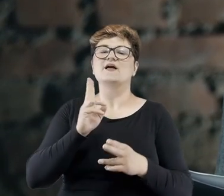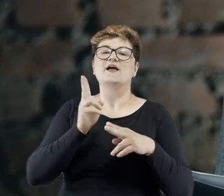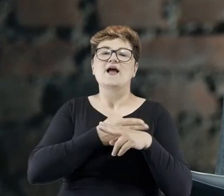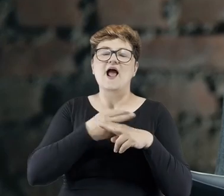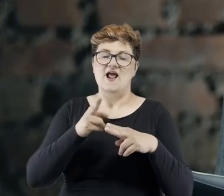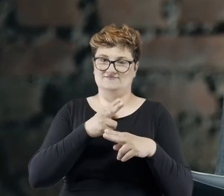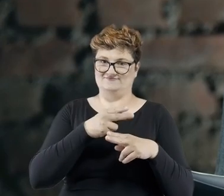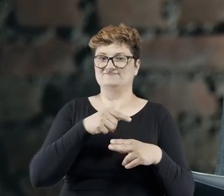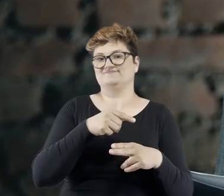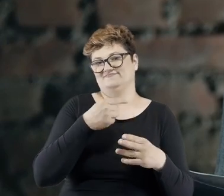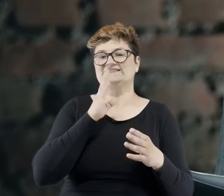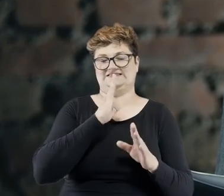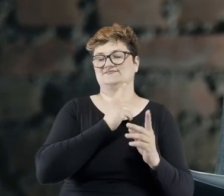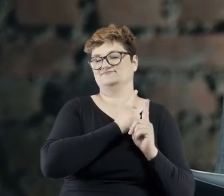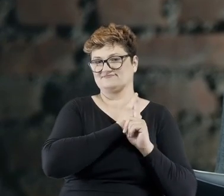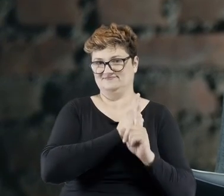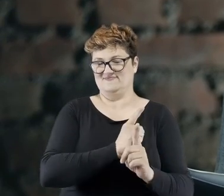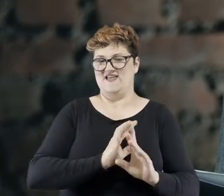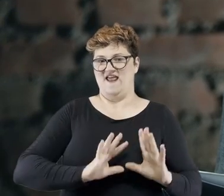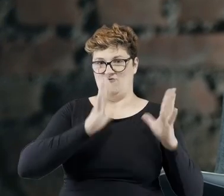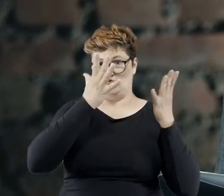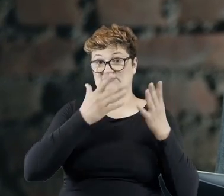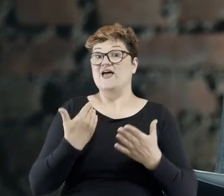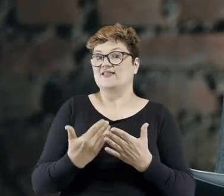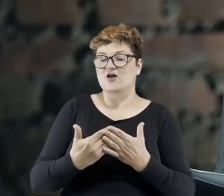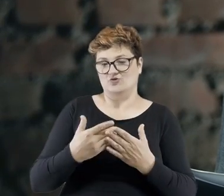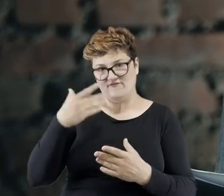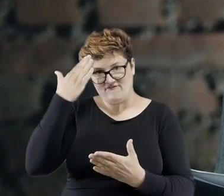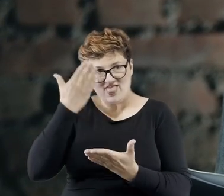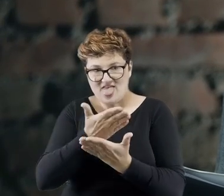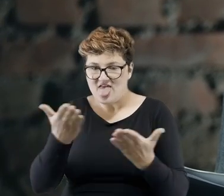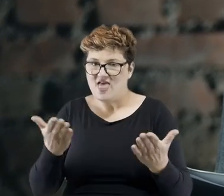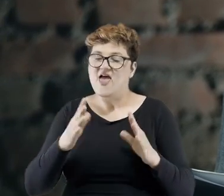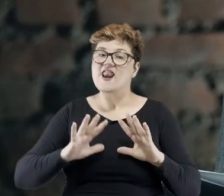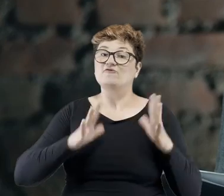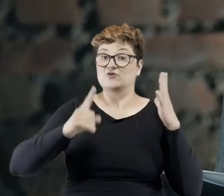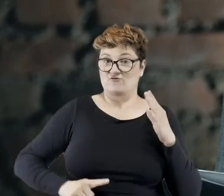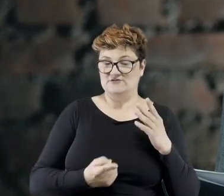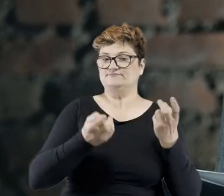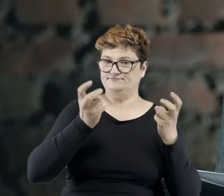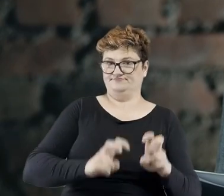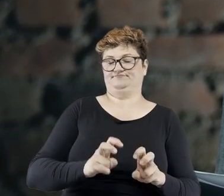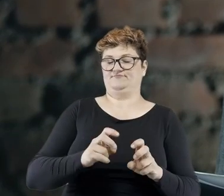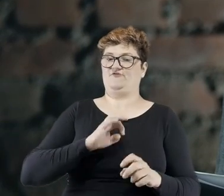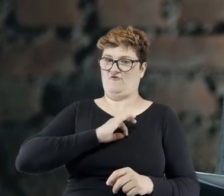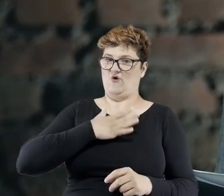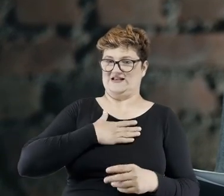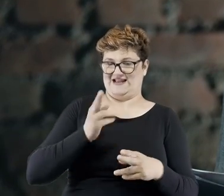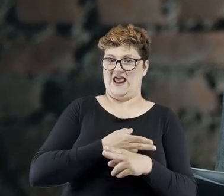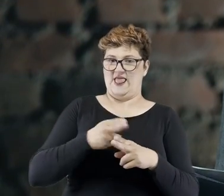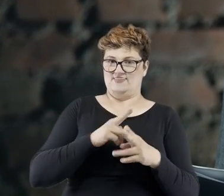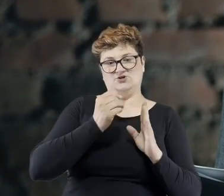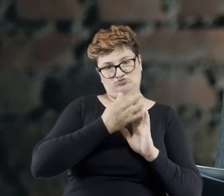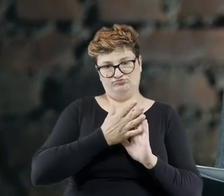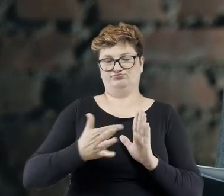kalendarzem rewolucyjnym. Bo jak Państwo może wiedzą, rewolucja francuska wprowadziła własny kalendarz i w części tych